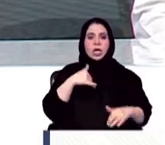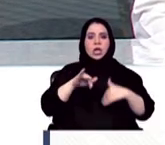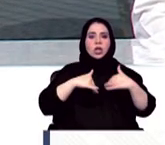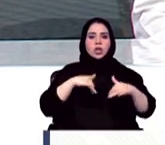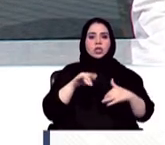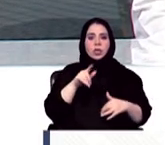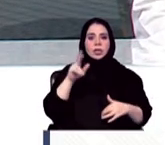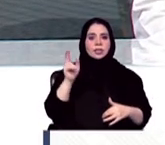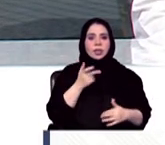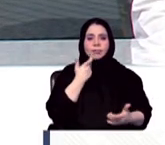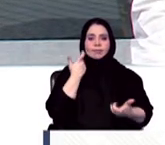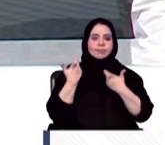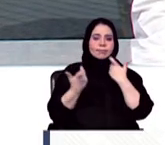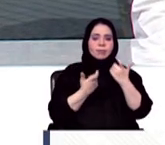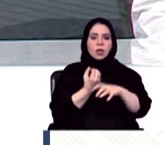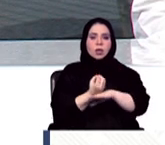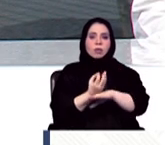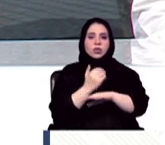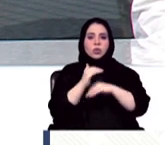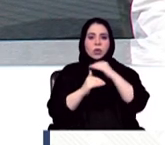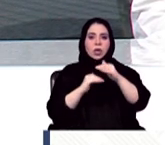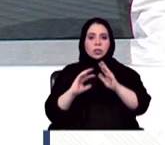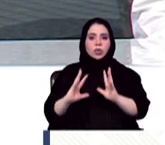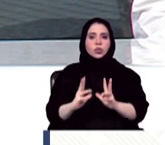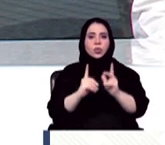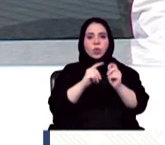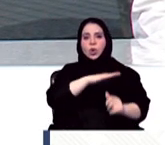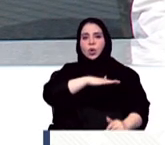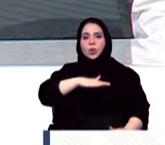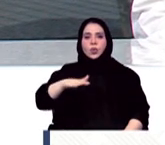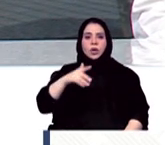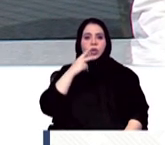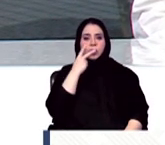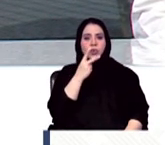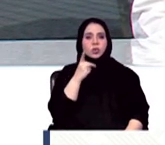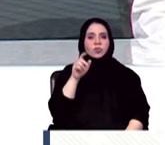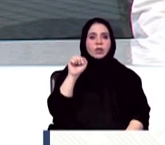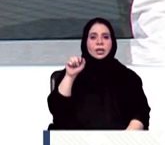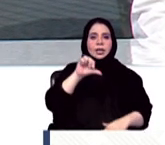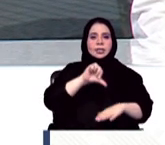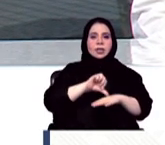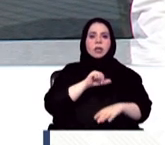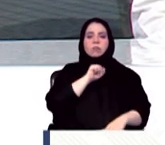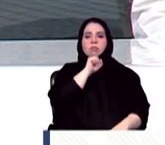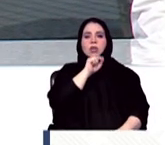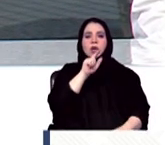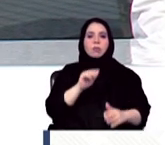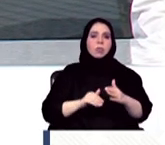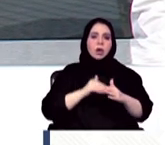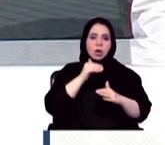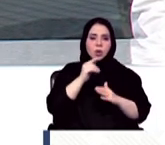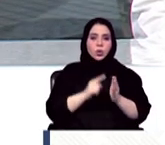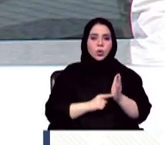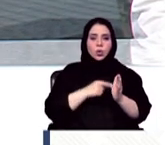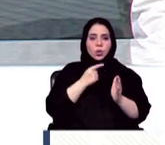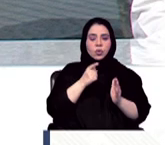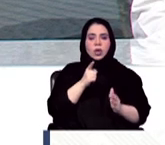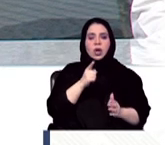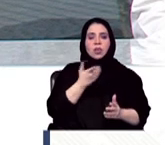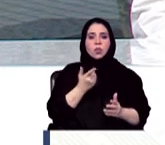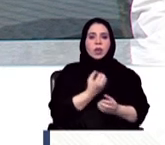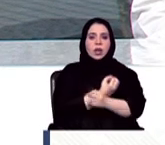وزير الاشغال بزياره تفقديه لمشروع تطوير الواجهه البحريه في العاصمه المنامه المرحله الاولى